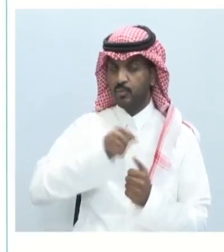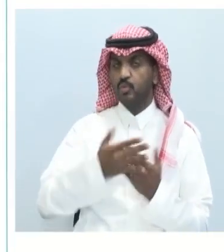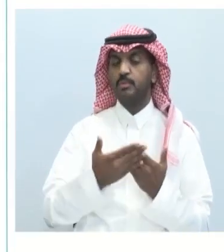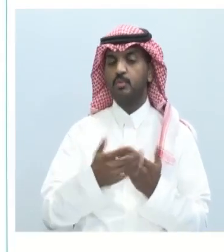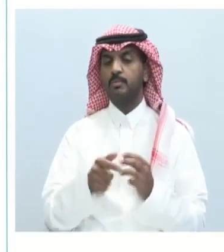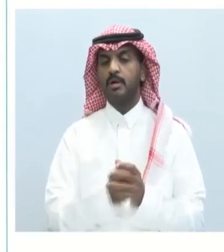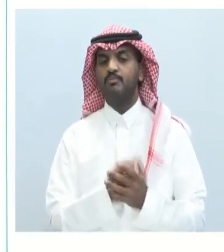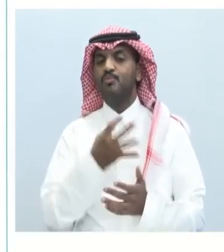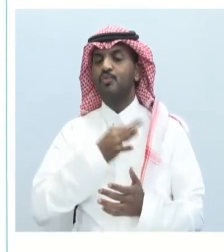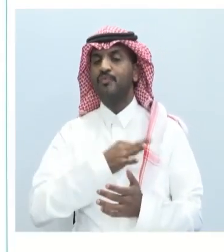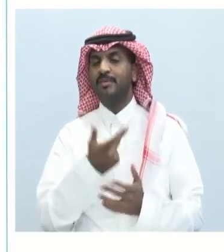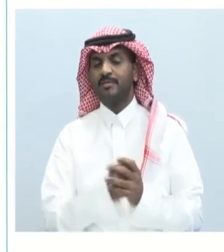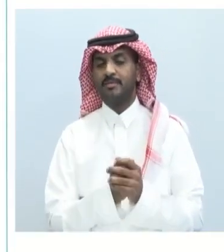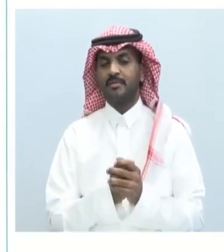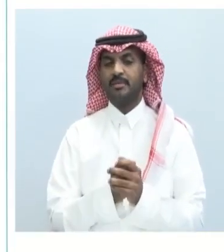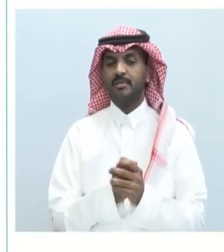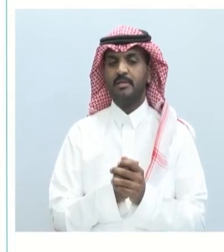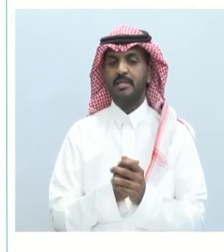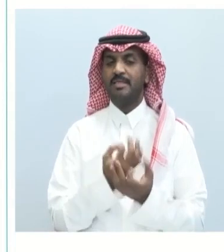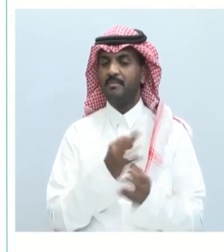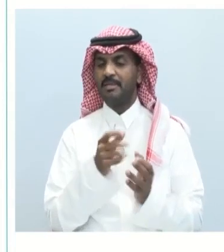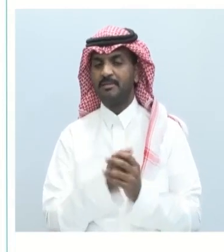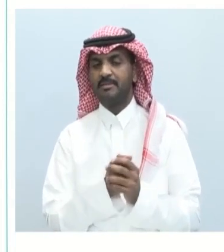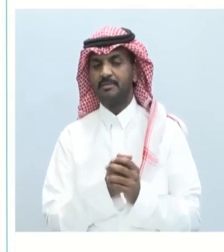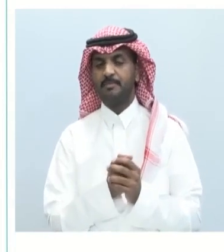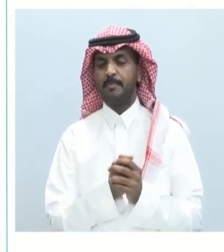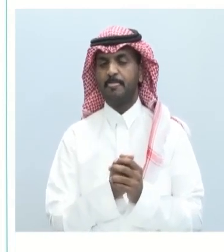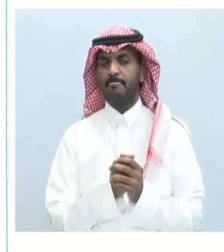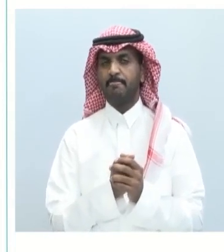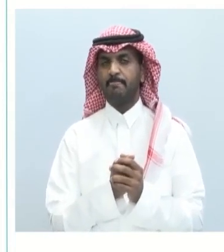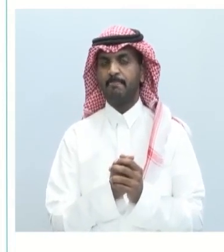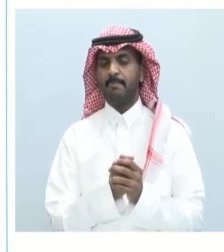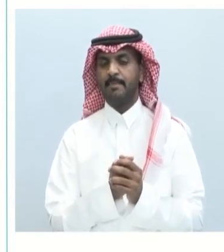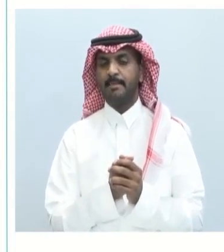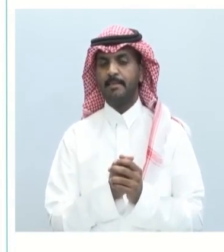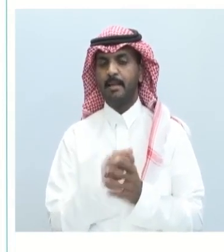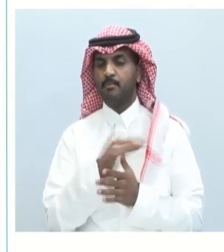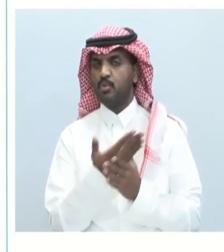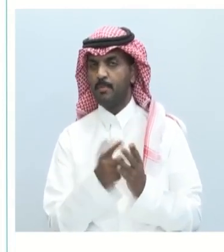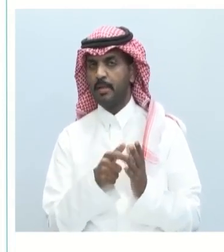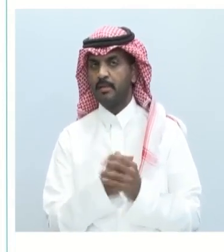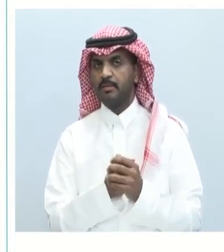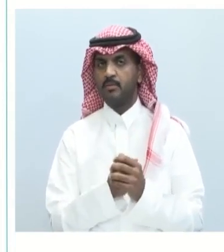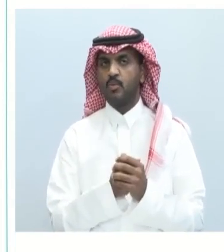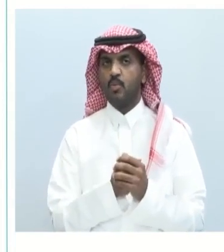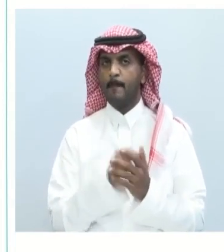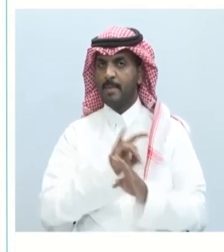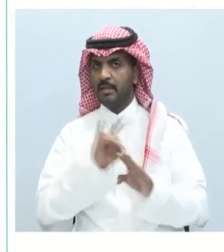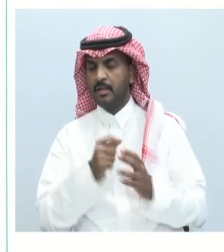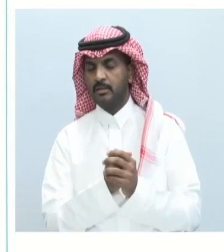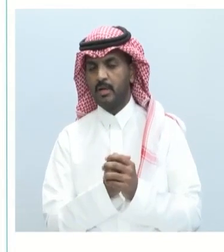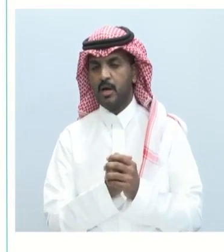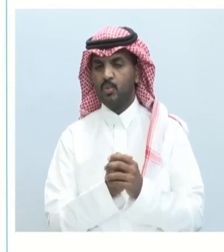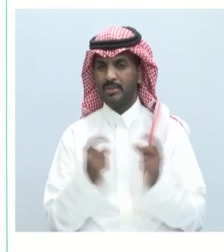المطلوبه مفيدا في بعض الحالات مثل ضمانت او مفيده لضمان تكامل البيانات ومنها الاخطاء او التناقضات